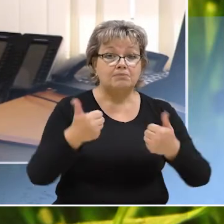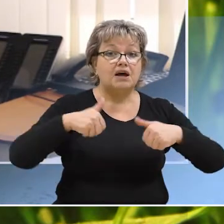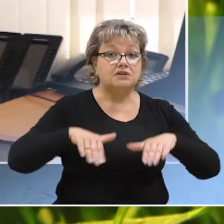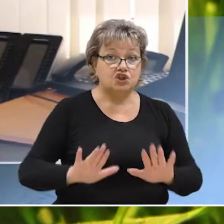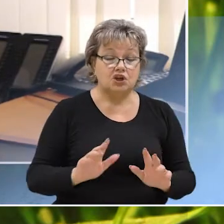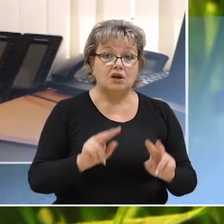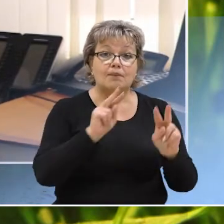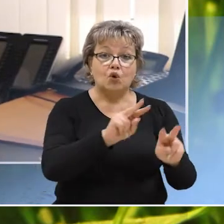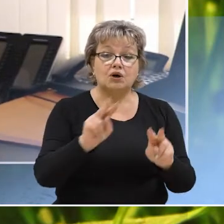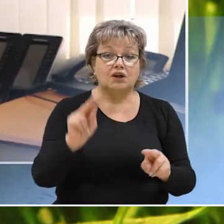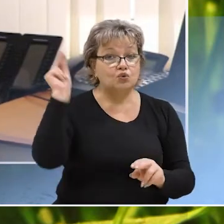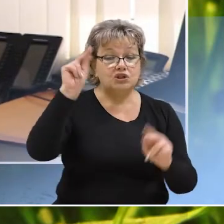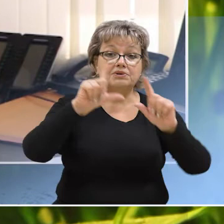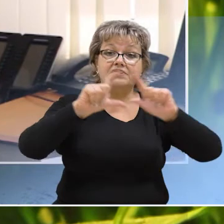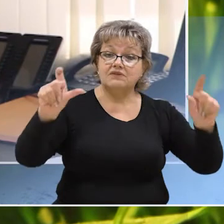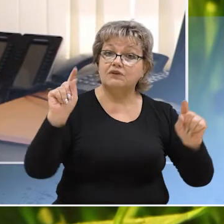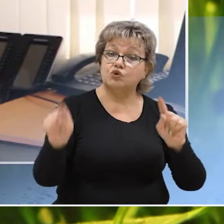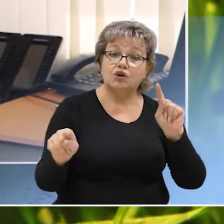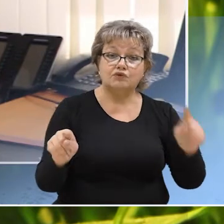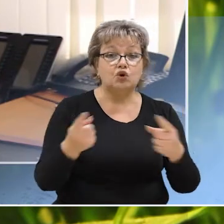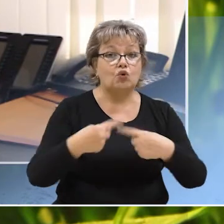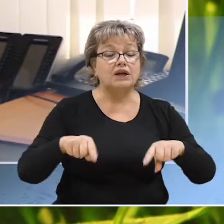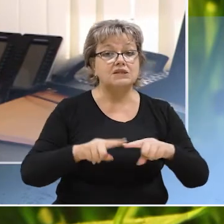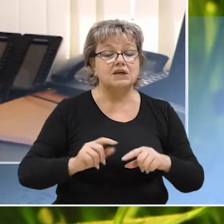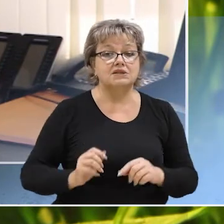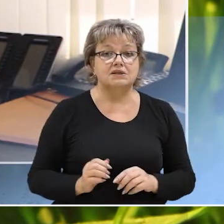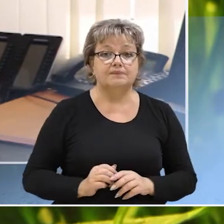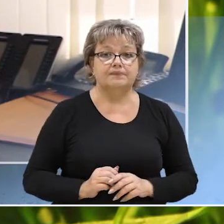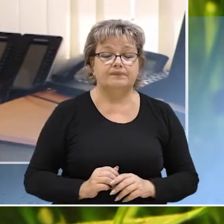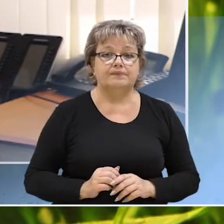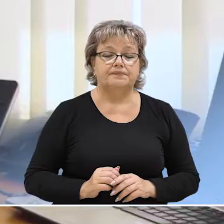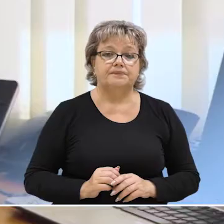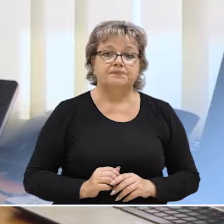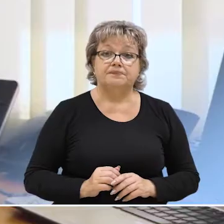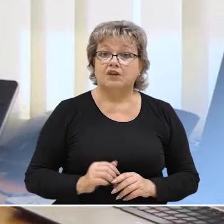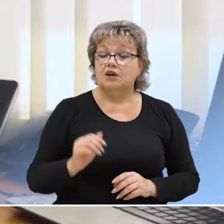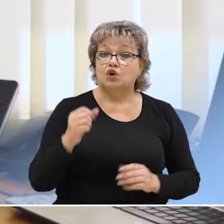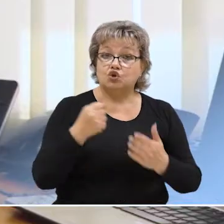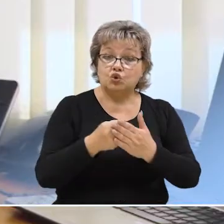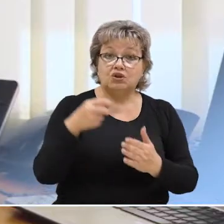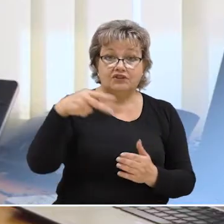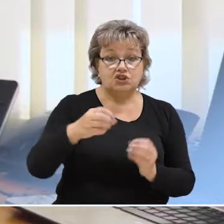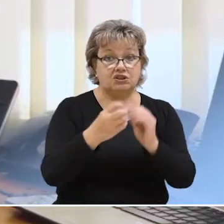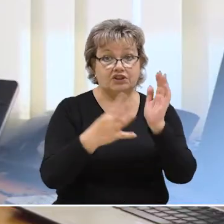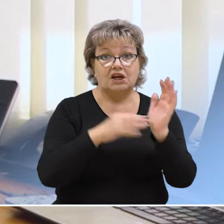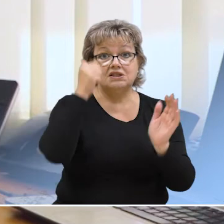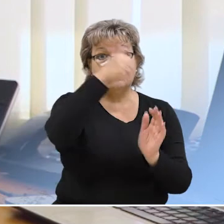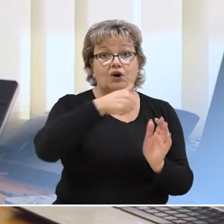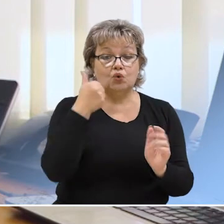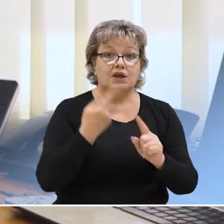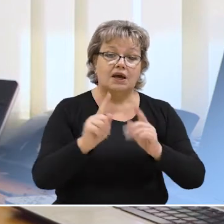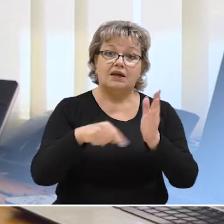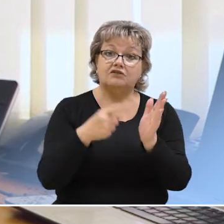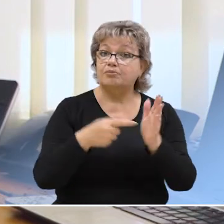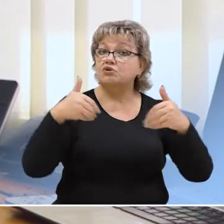вот интересно, принимает решение об охране учебного учреждения вот той или иной организации? До